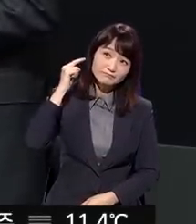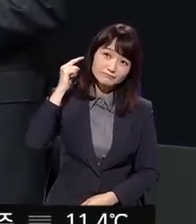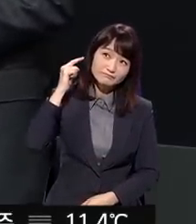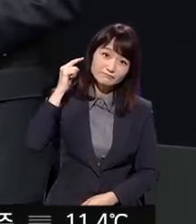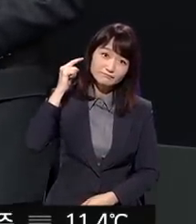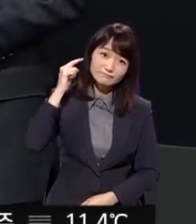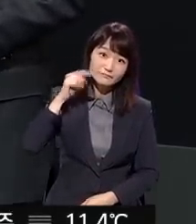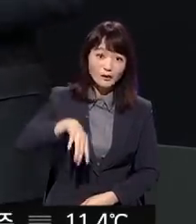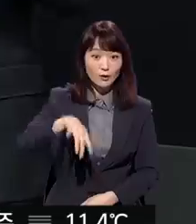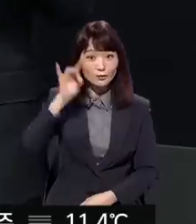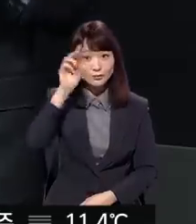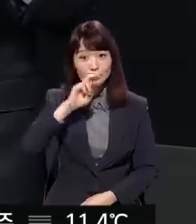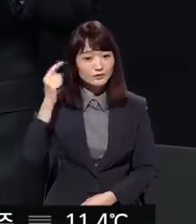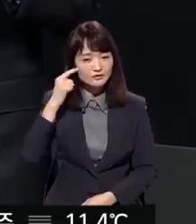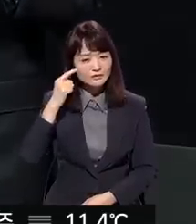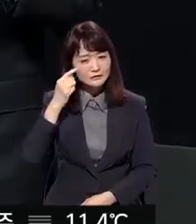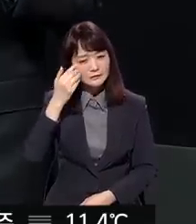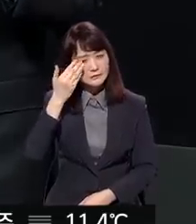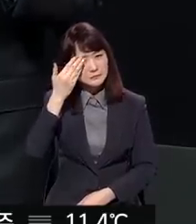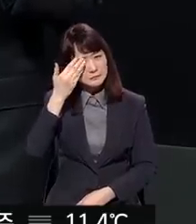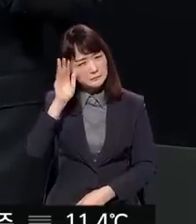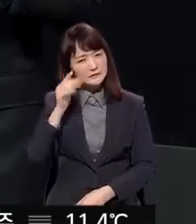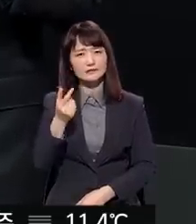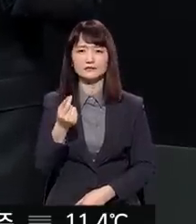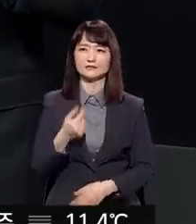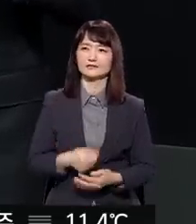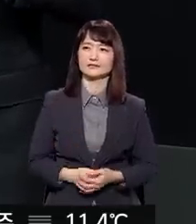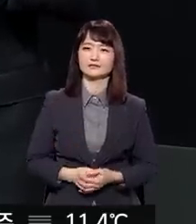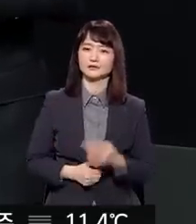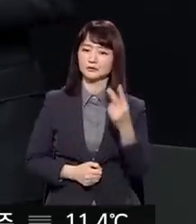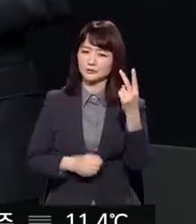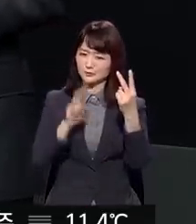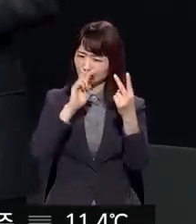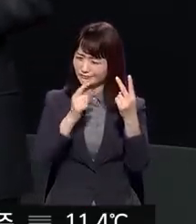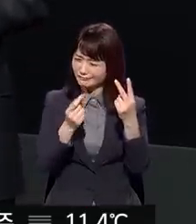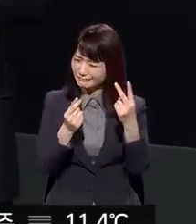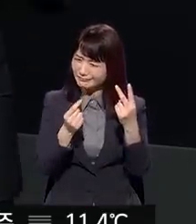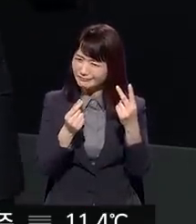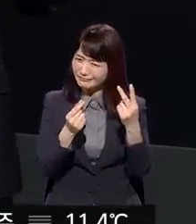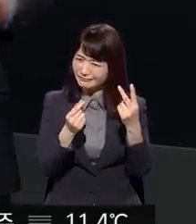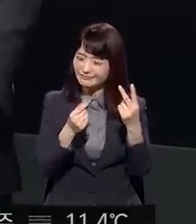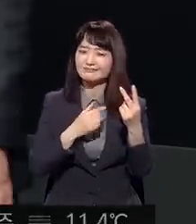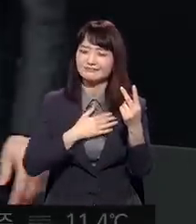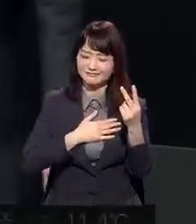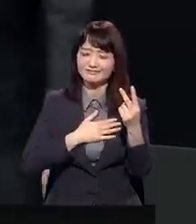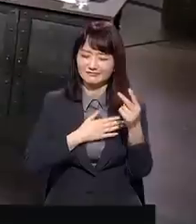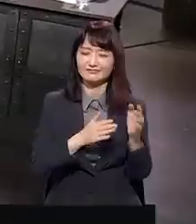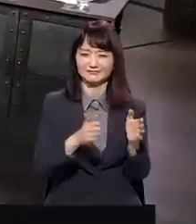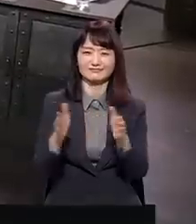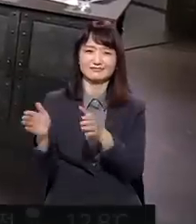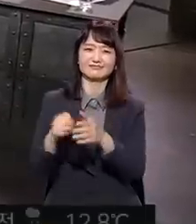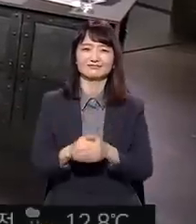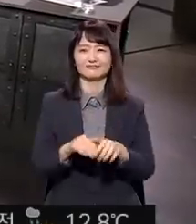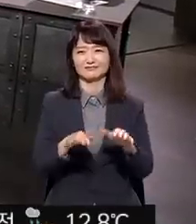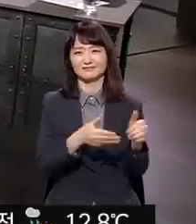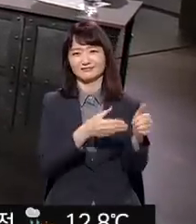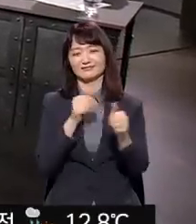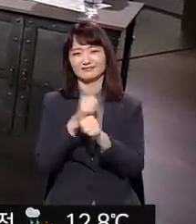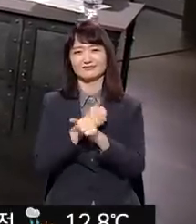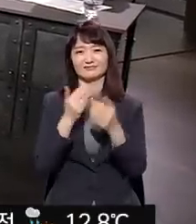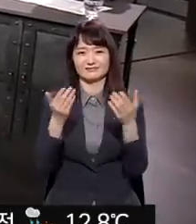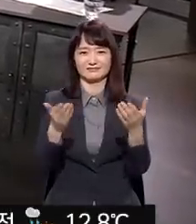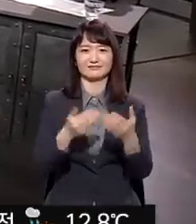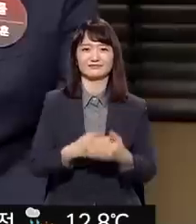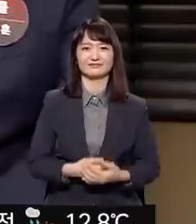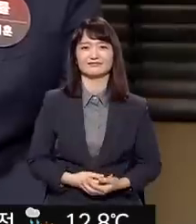좀 낯설 것 같기도 한데 우리 박 변호사님 말씀처럼 뭐 둘 다 비슷한 것 같기도 하고요. 알겠습니다. 자, 오늘 출연자 소개해